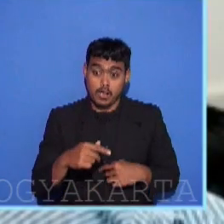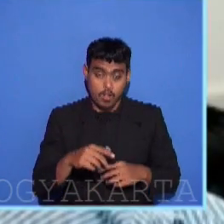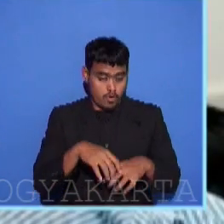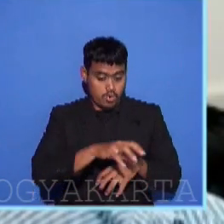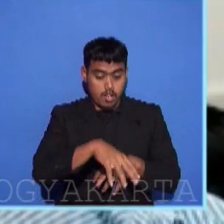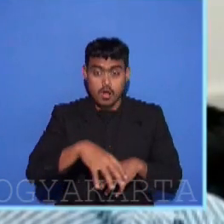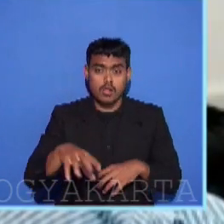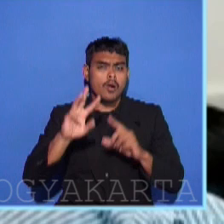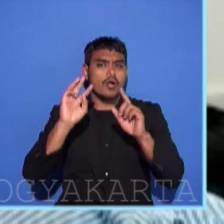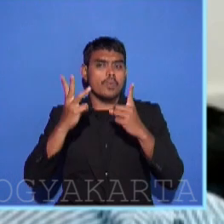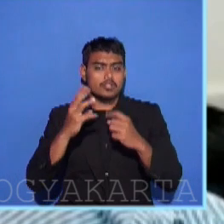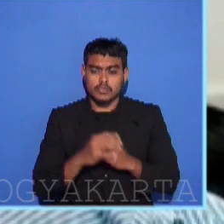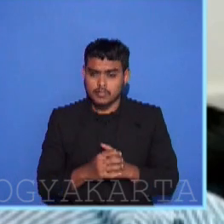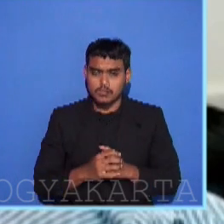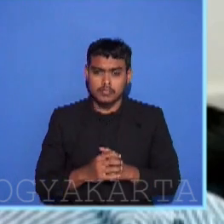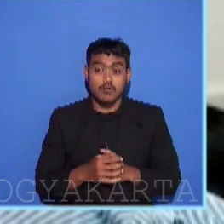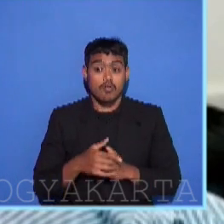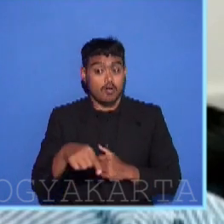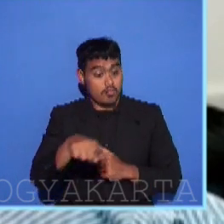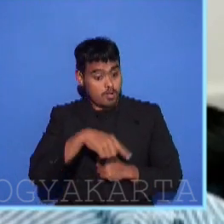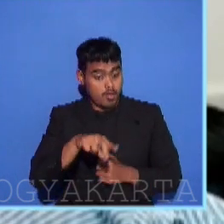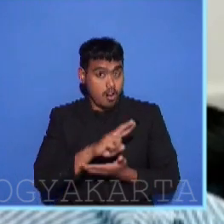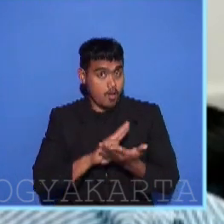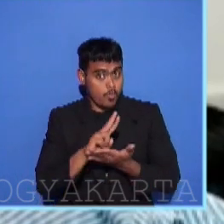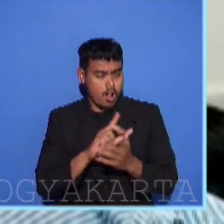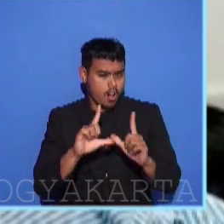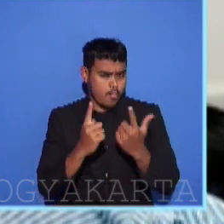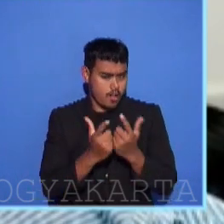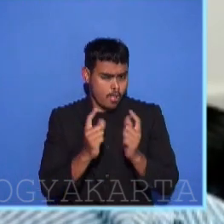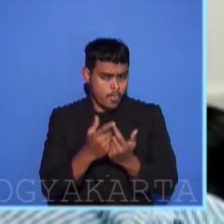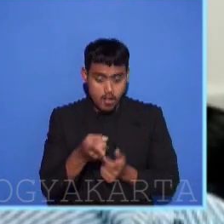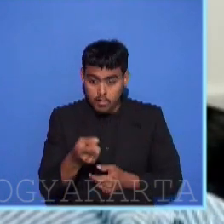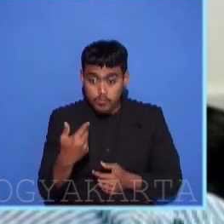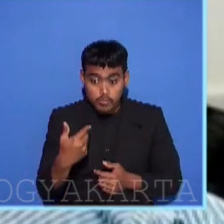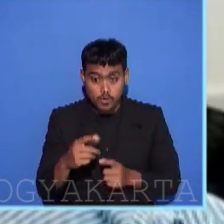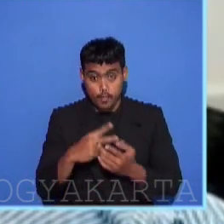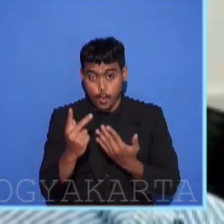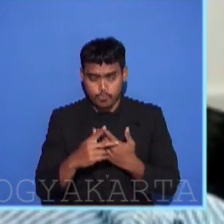mereka berasal dari institusi fakultas maupun perguruan tinggi yang memiliki program studi keperawatan